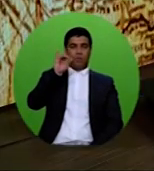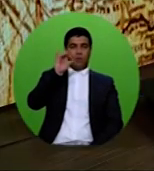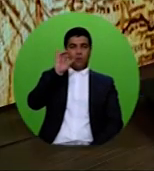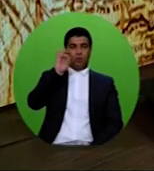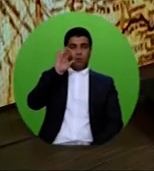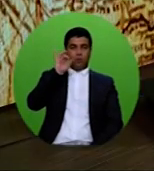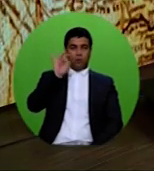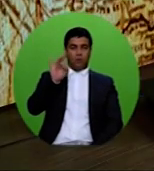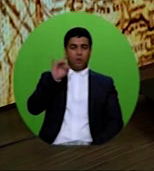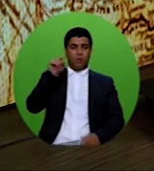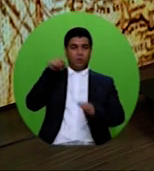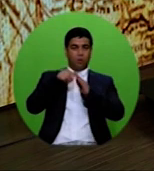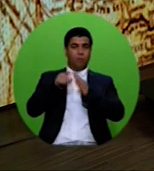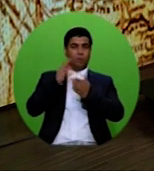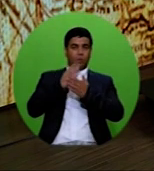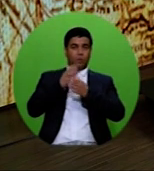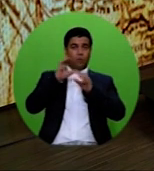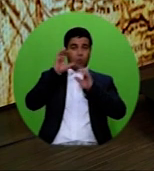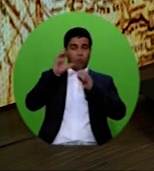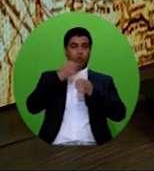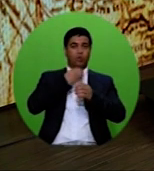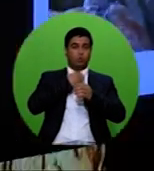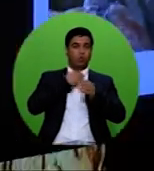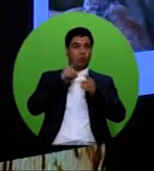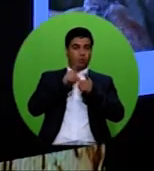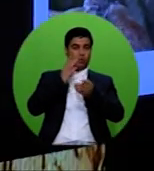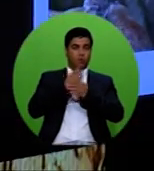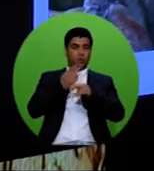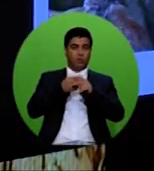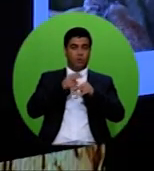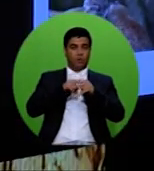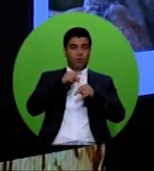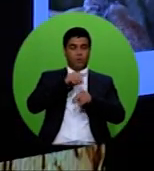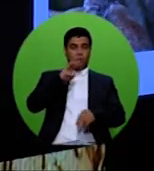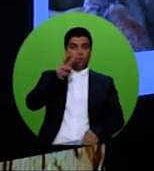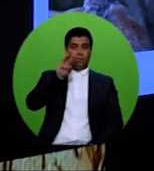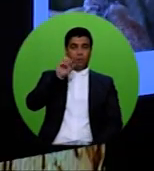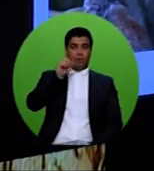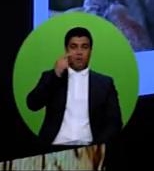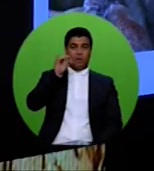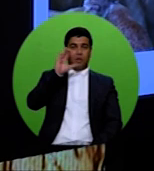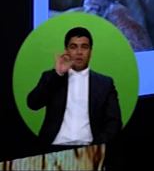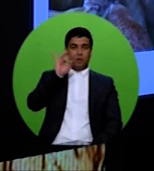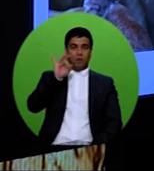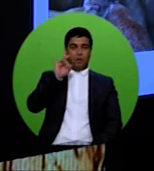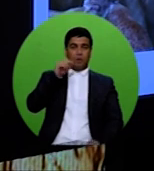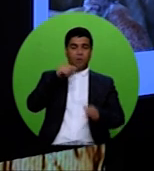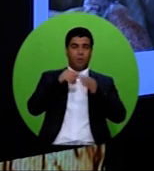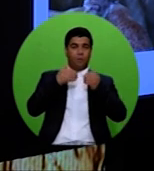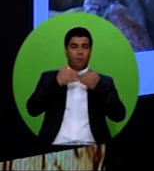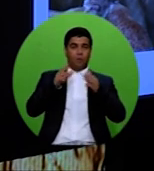да? Встречаются, ребята, горные животные. И на Гесарском хребте, ребята,